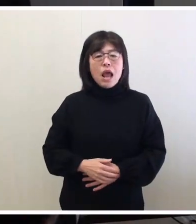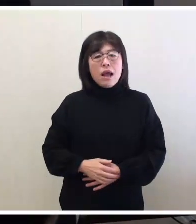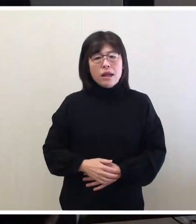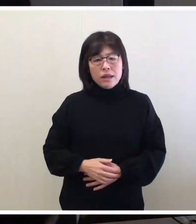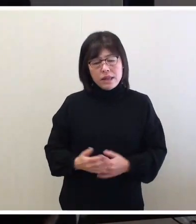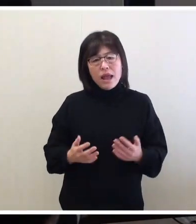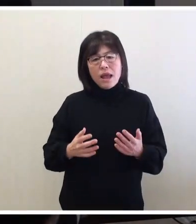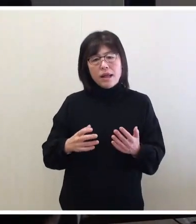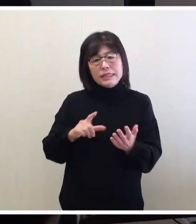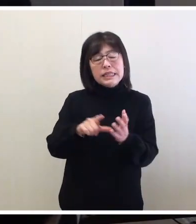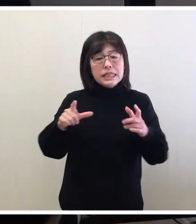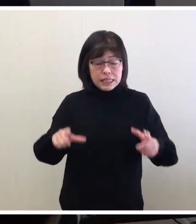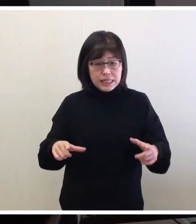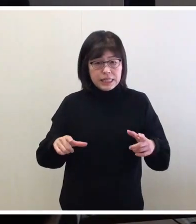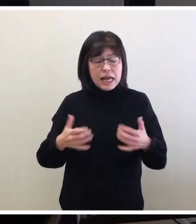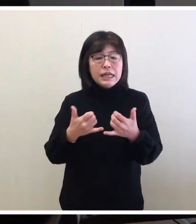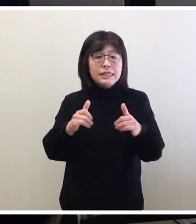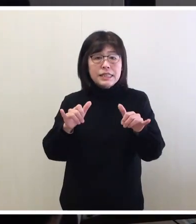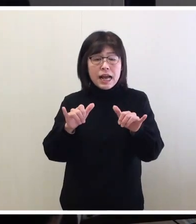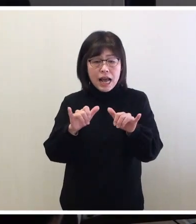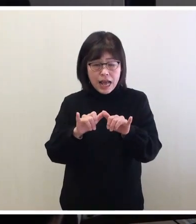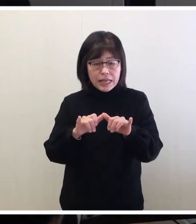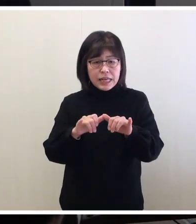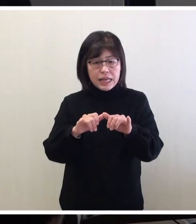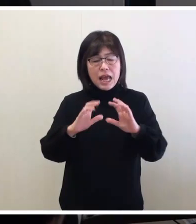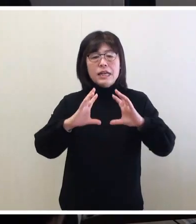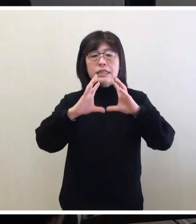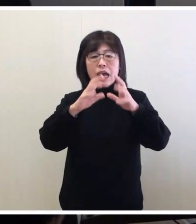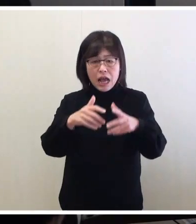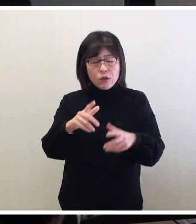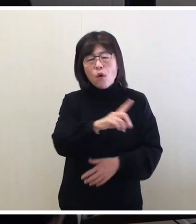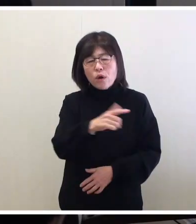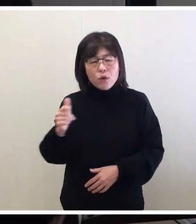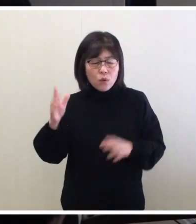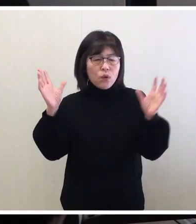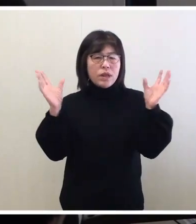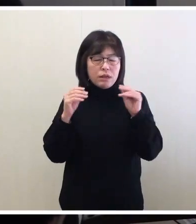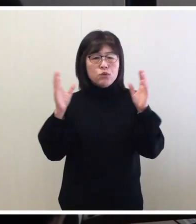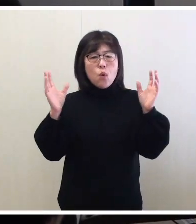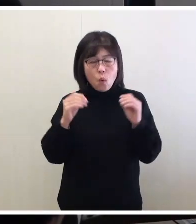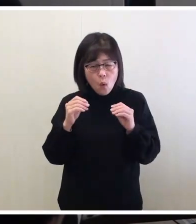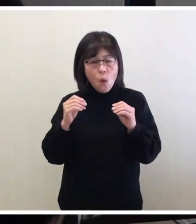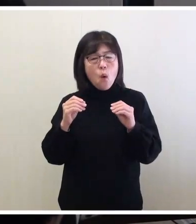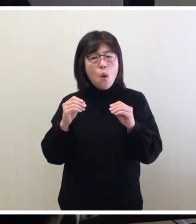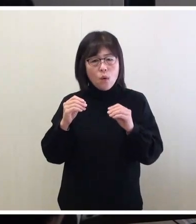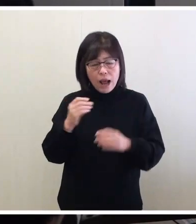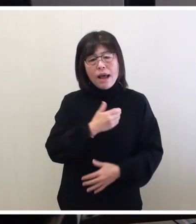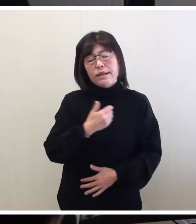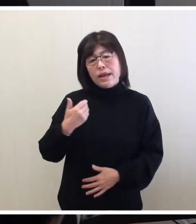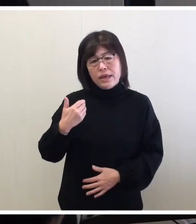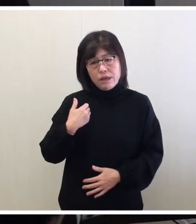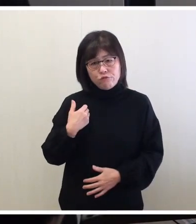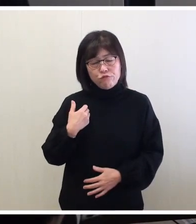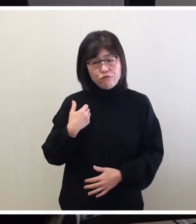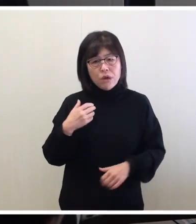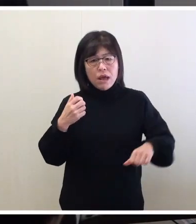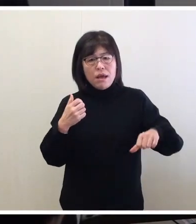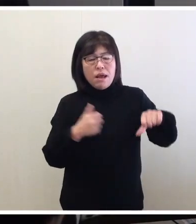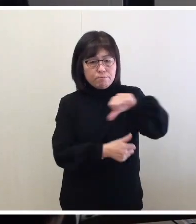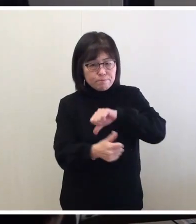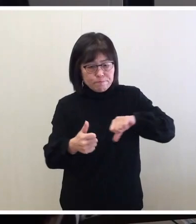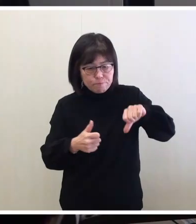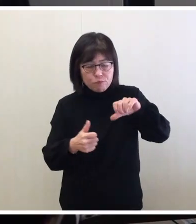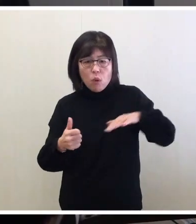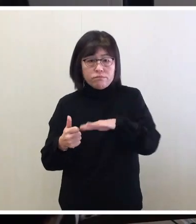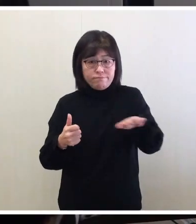キャンパスのコンセプトですが、地域、社会、世界のさまざまな人、情報が行き交うプラットフォームキャンパスです